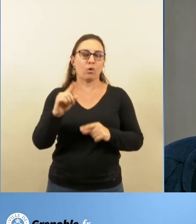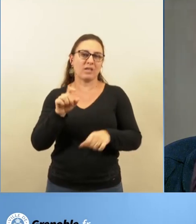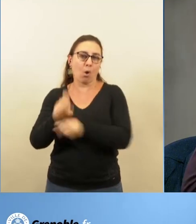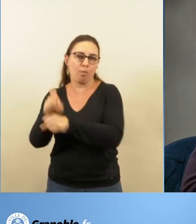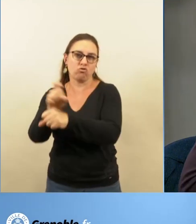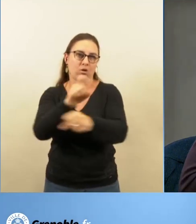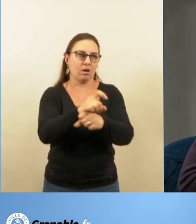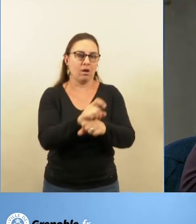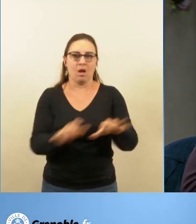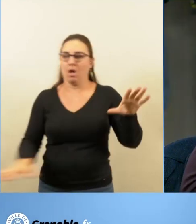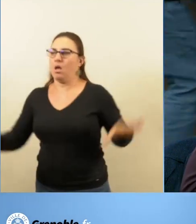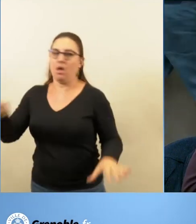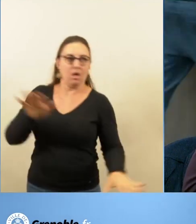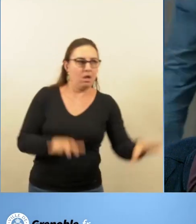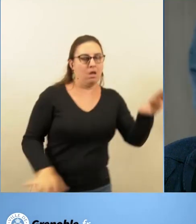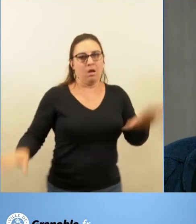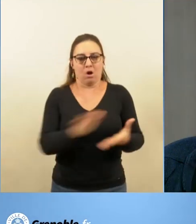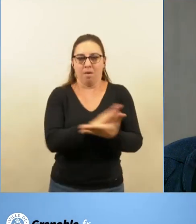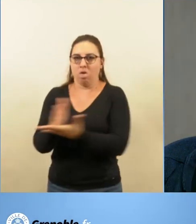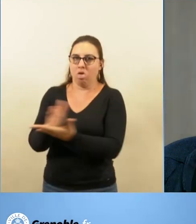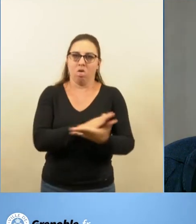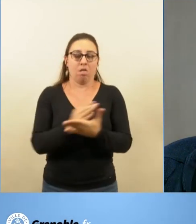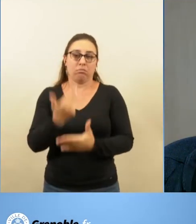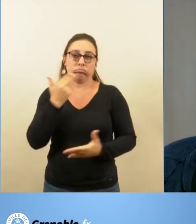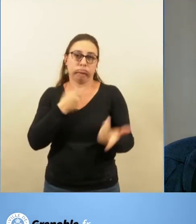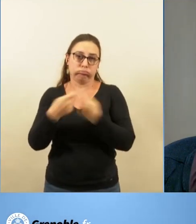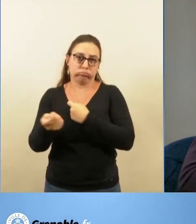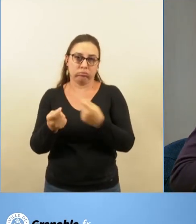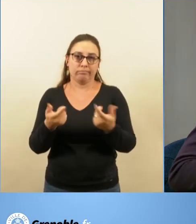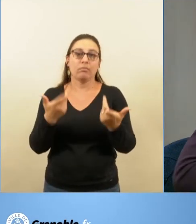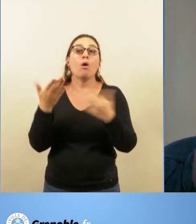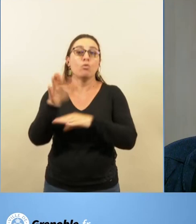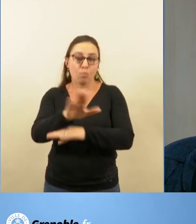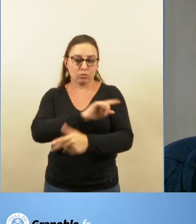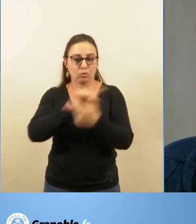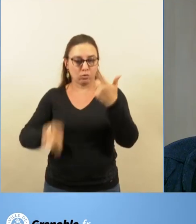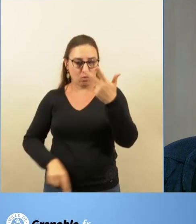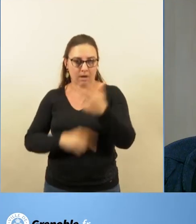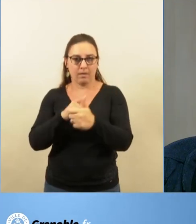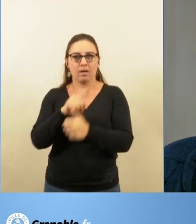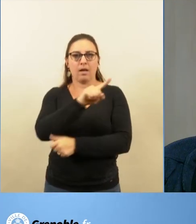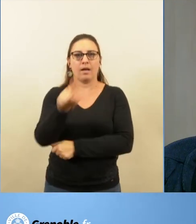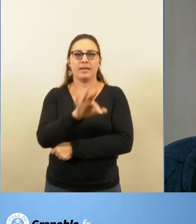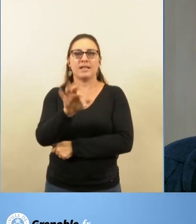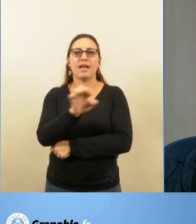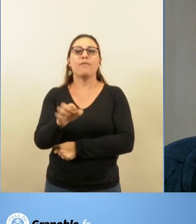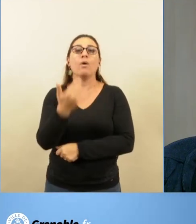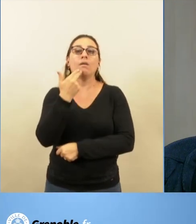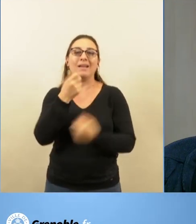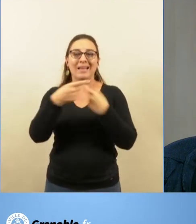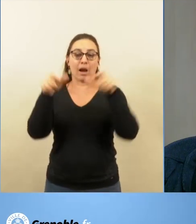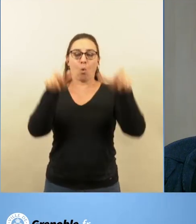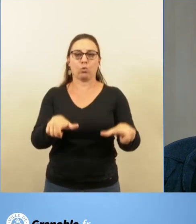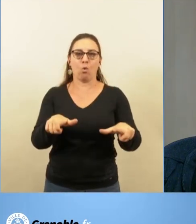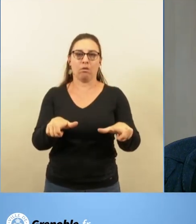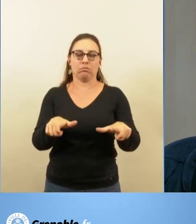la chèvre et le chou en produit des politiques inefficaces la preuve en trois points tout le monde sait qu'une zette des feuilles efficace et une ZF contrôlée comment